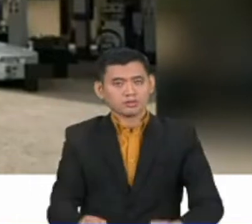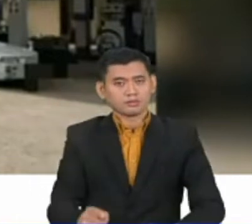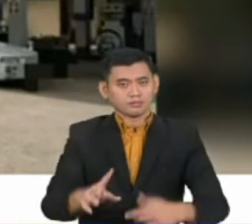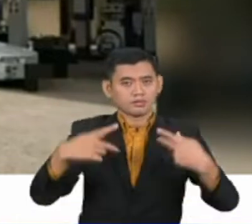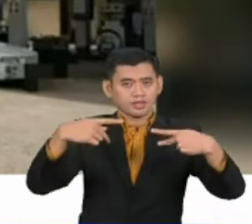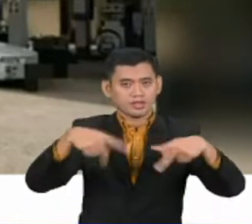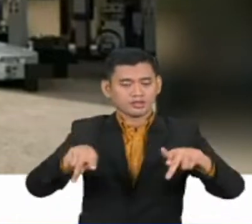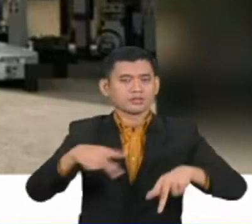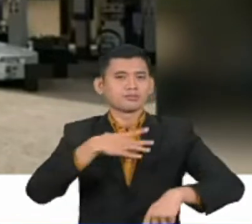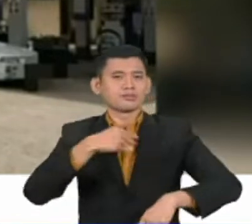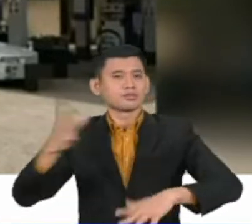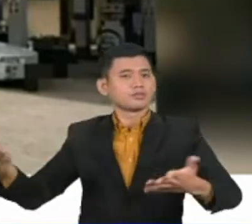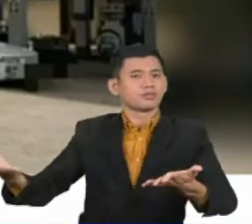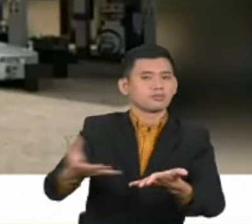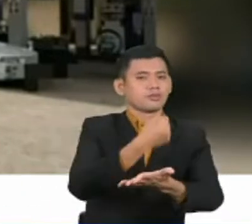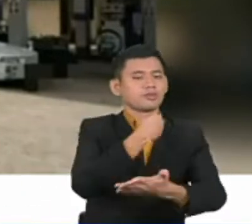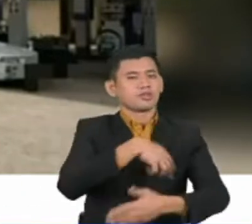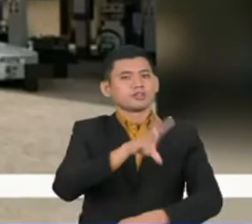rampasan dianggarkan